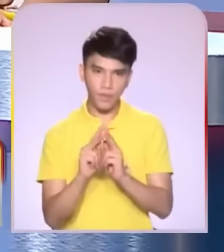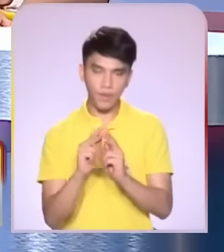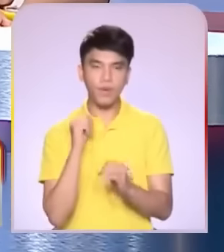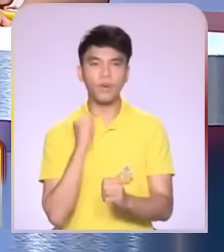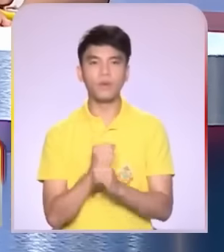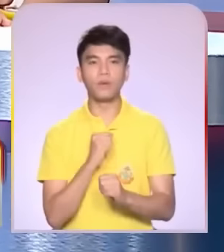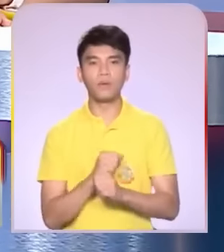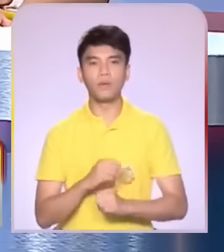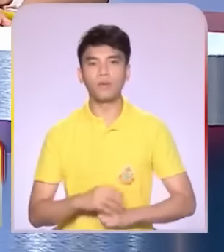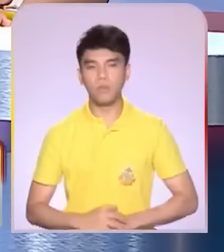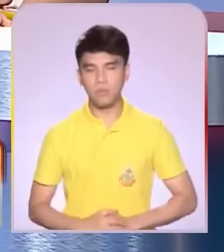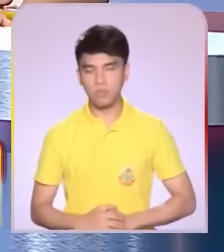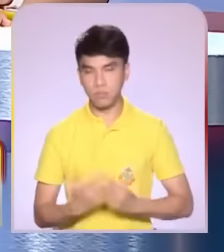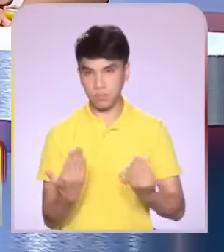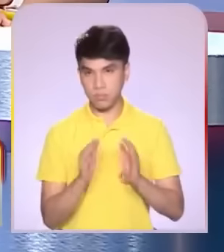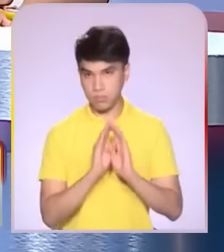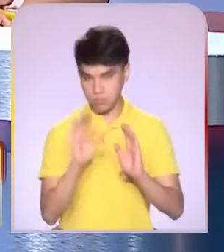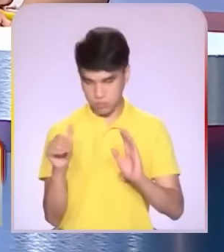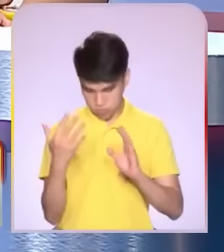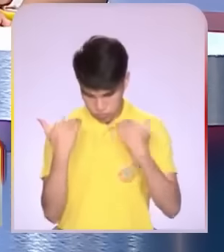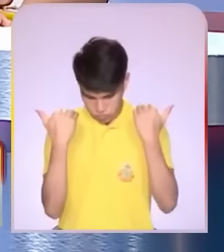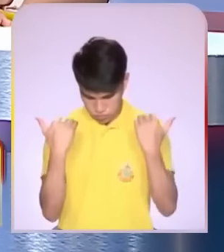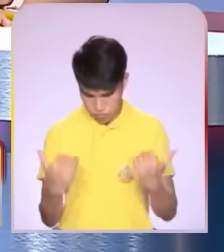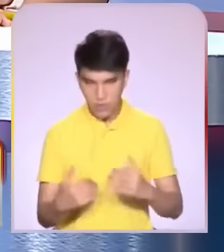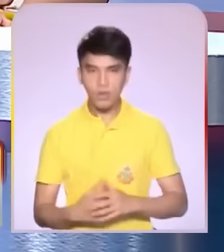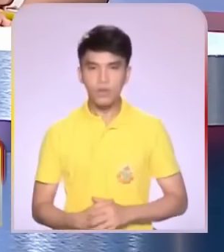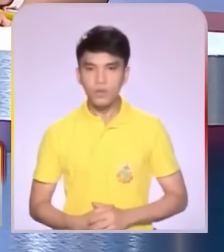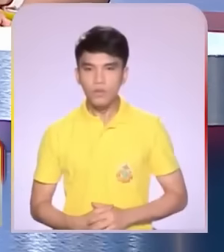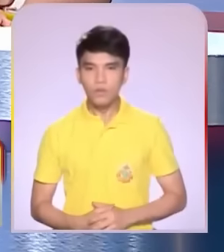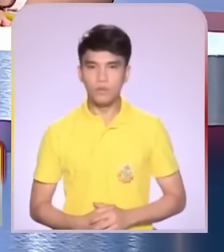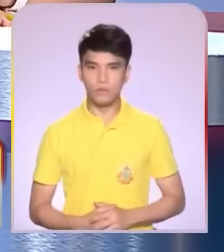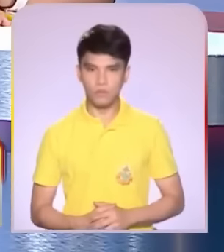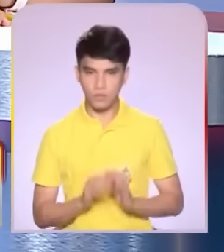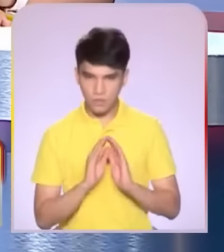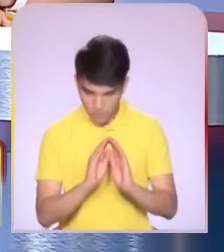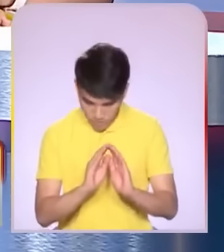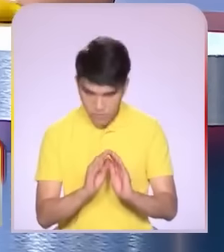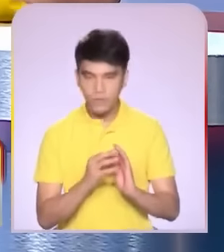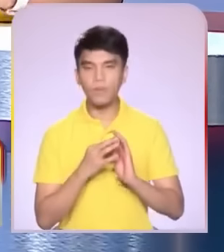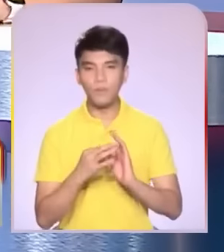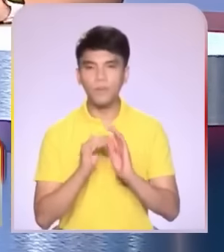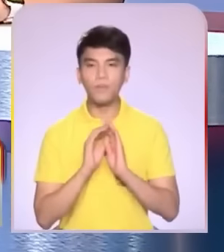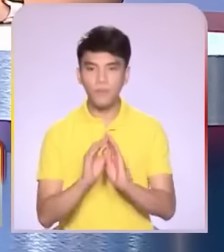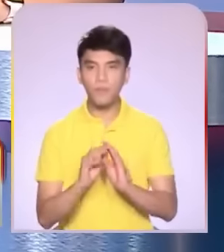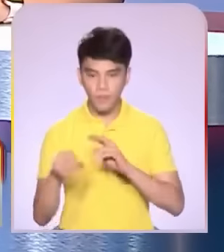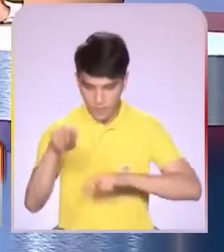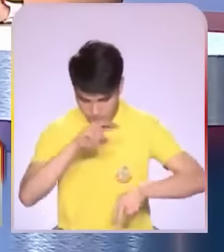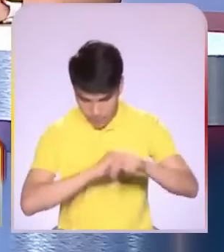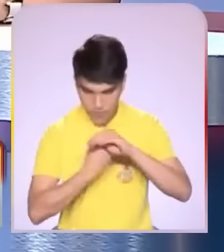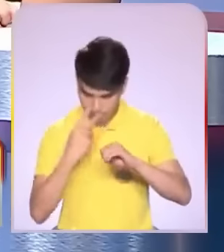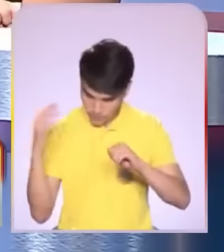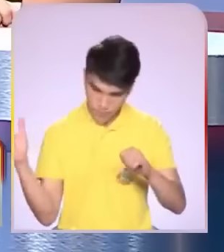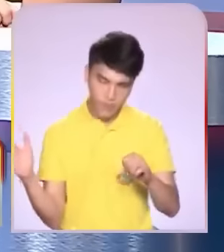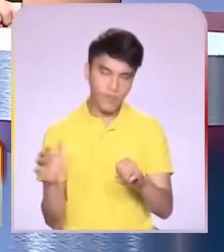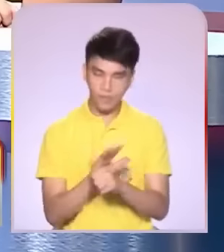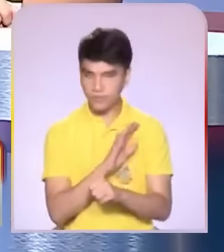การนะครับก็ฝากหน่อยแล้วกันอีกหนึ่งประเด็นพวกเขาเรียกว่าอะไรนะพ่วงได้ไหม ได้ ประเด็นพ่วงได้ประเด ็นหลักไปเดี๋ยวจะตรวจสอบแล้วก ็ประเด็น